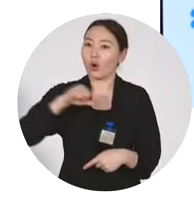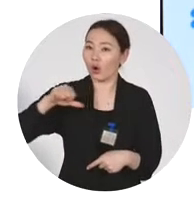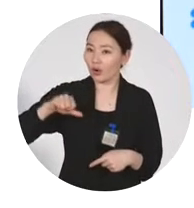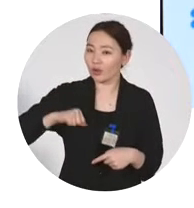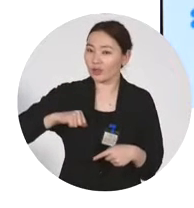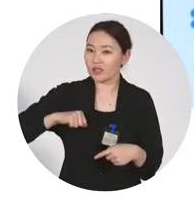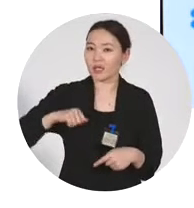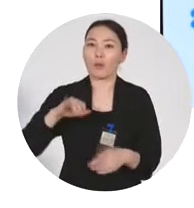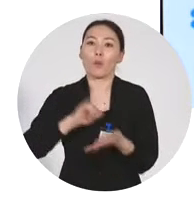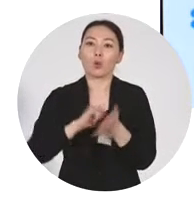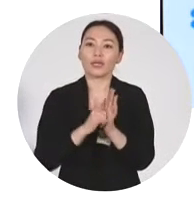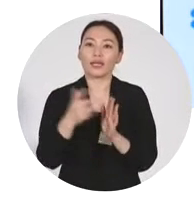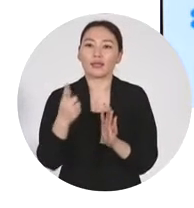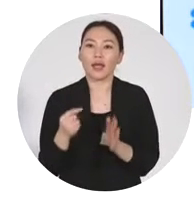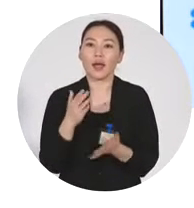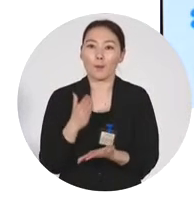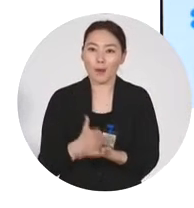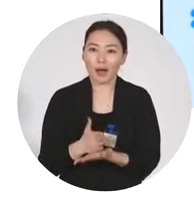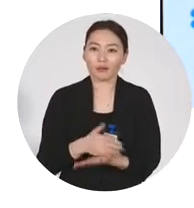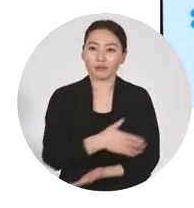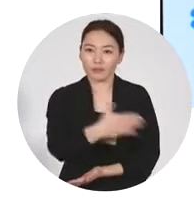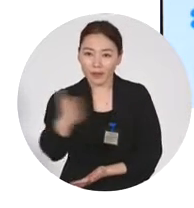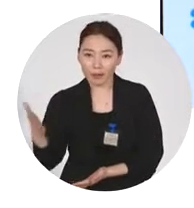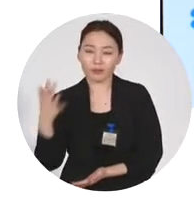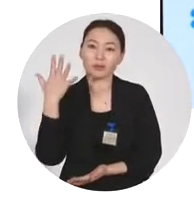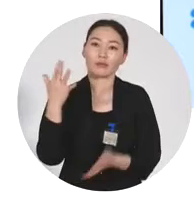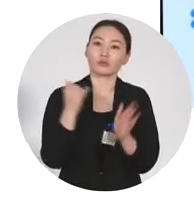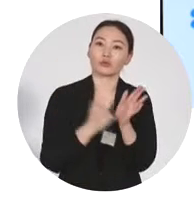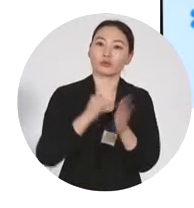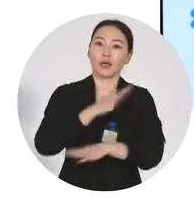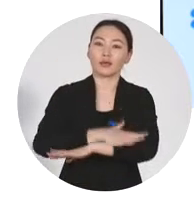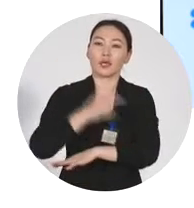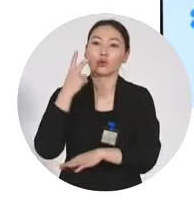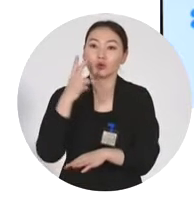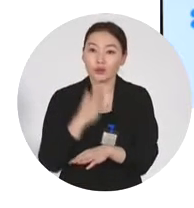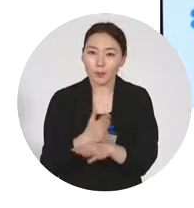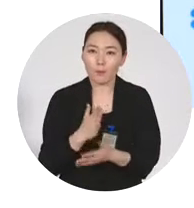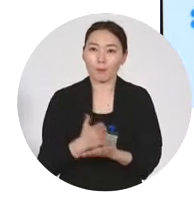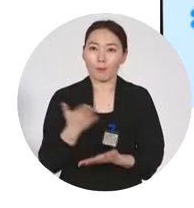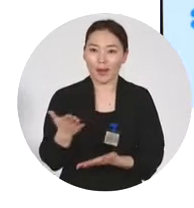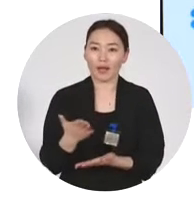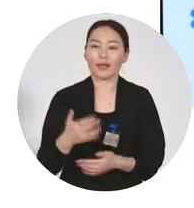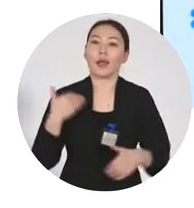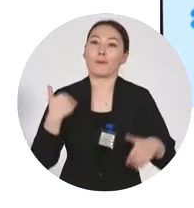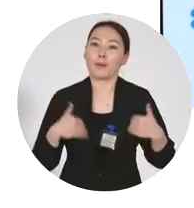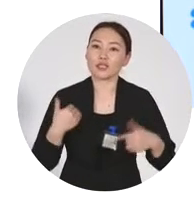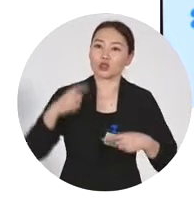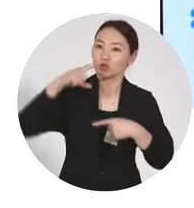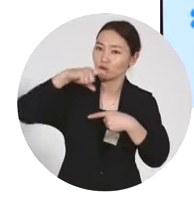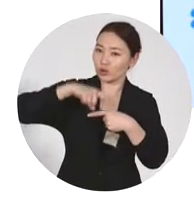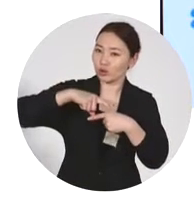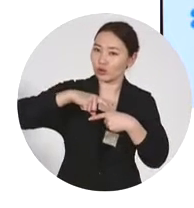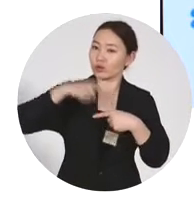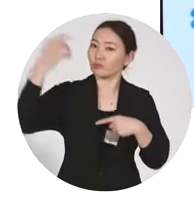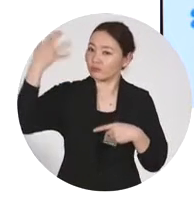энийг та бүхэн өмнө 5-6 дугаар ангида үзсэн байгаа. За. За багш нөхцөлийг тайлбарлаад явах явцад та бүхэн